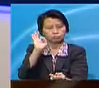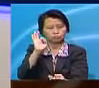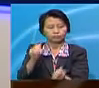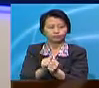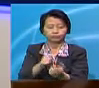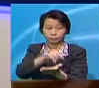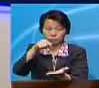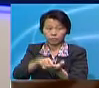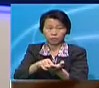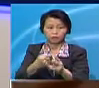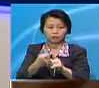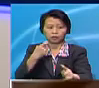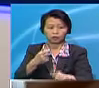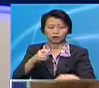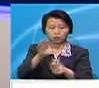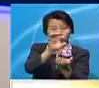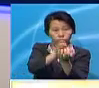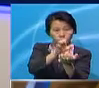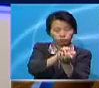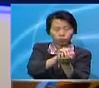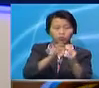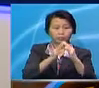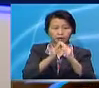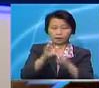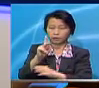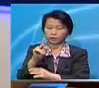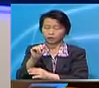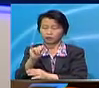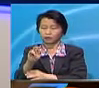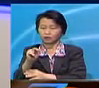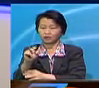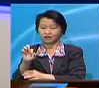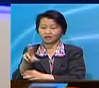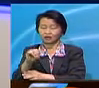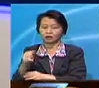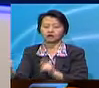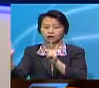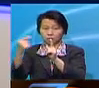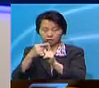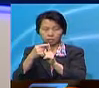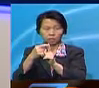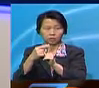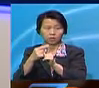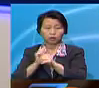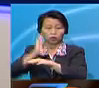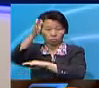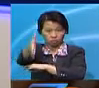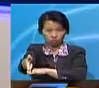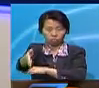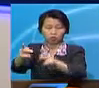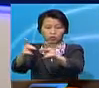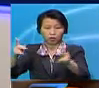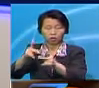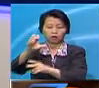ini khususnya ya dari puchong dan Bandar Kinrara yang ingin membuat perjalanan lintas atau Cross traveling Ke kawasan